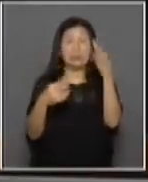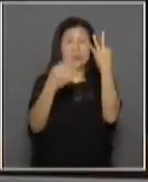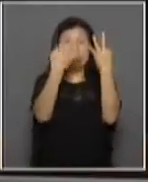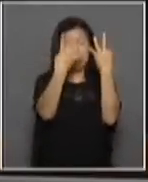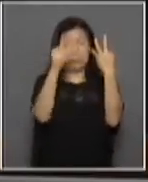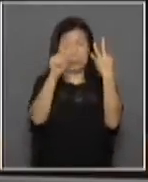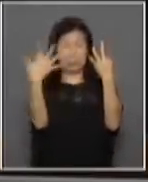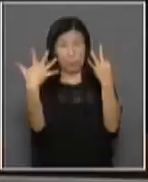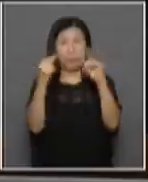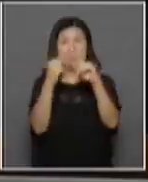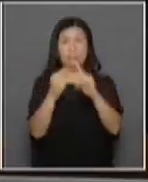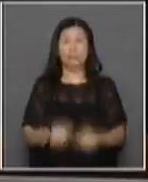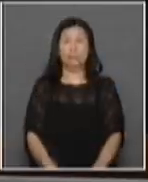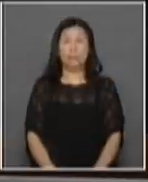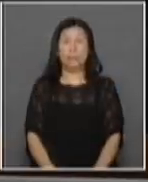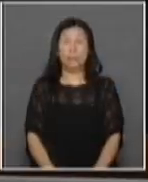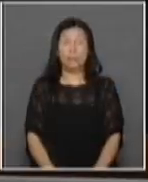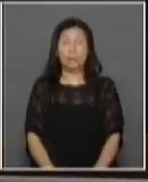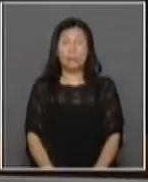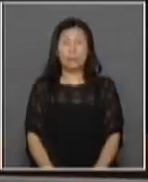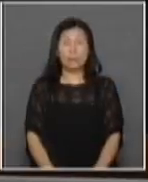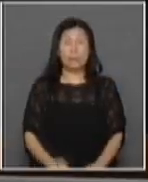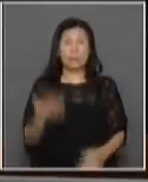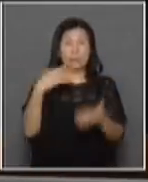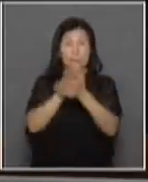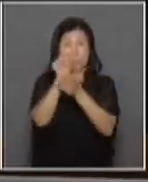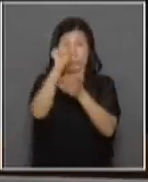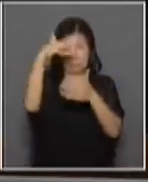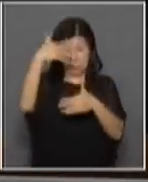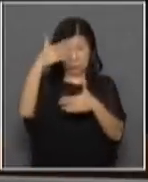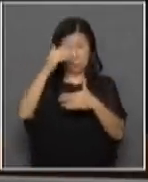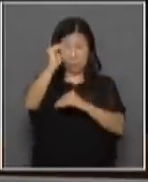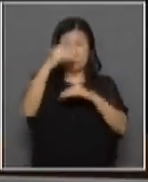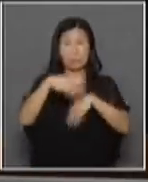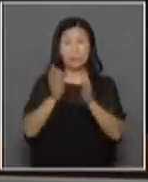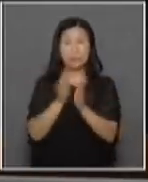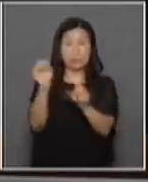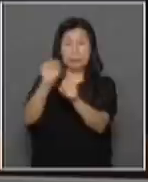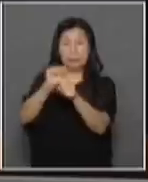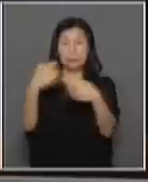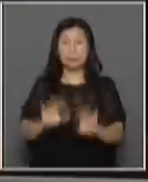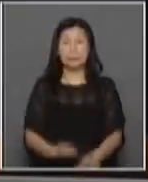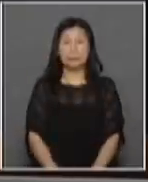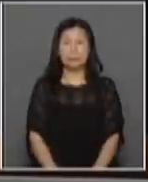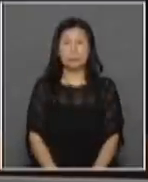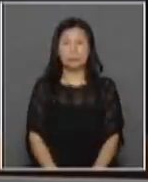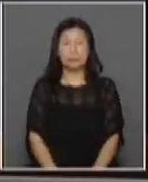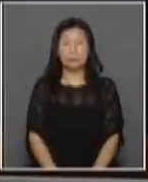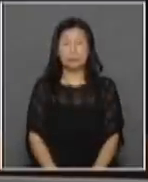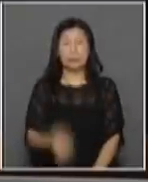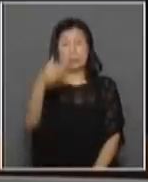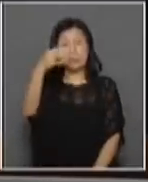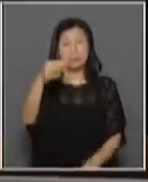人，即是其實呢十幾年入面呢只是多了十幾人